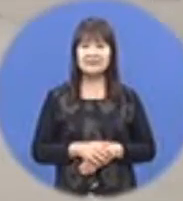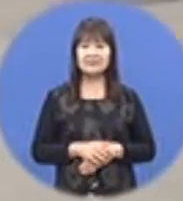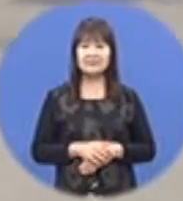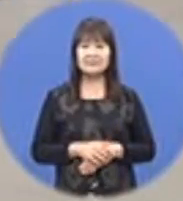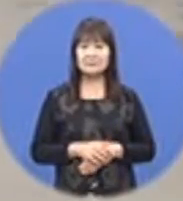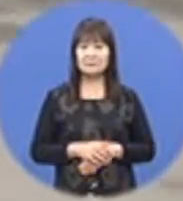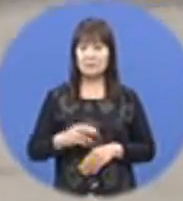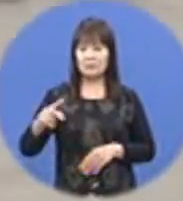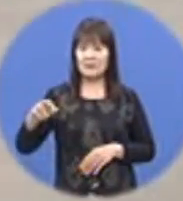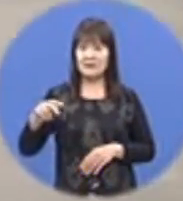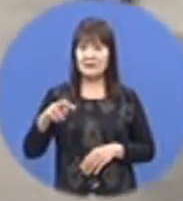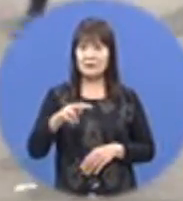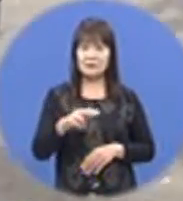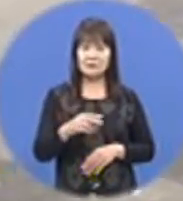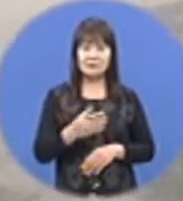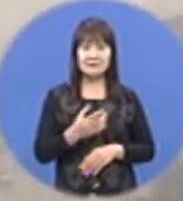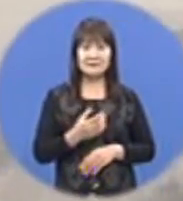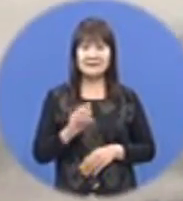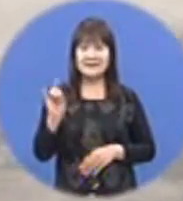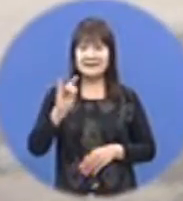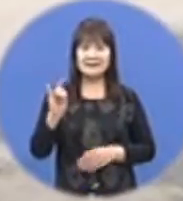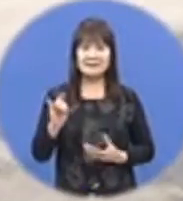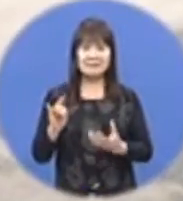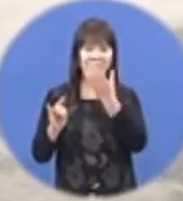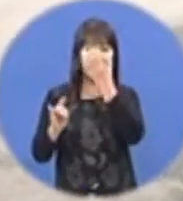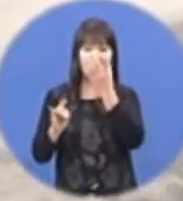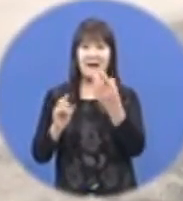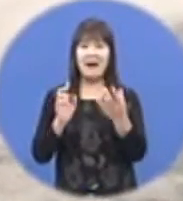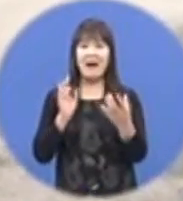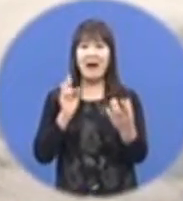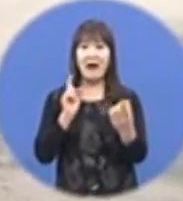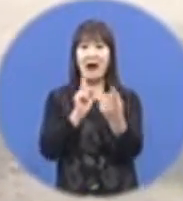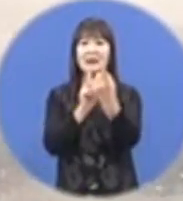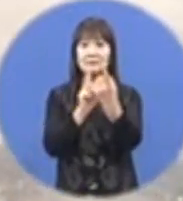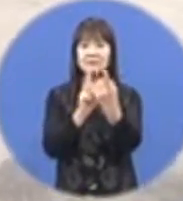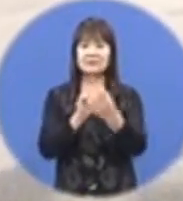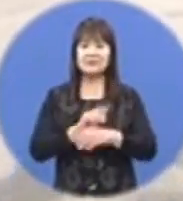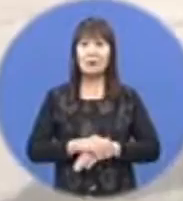移動中、またキツネ面忍者に遭遇。